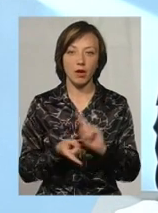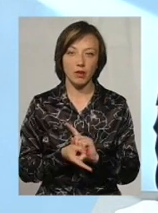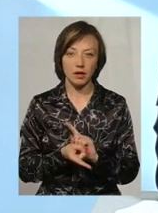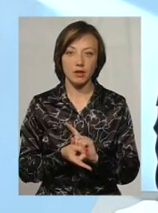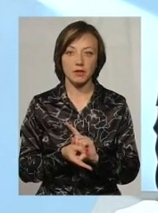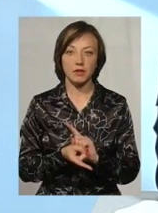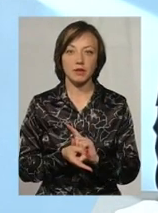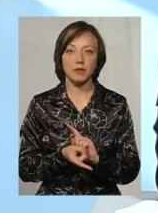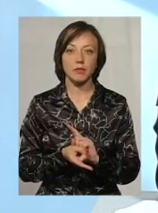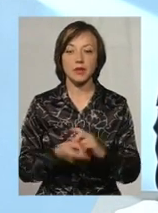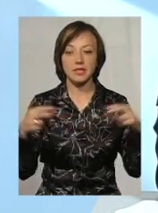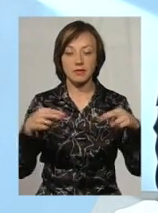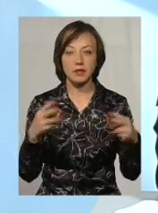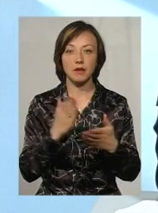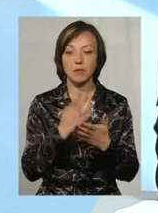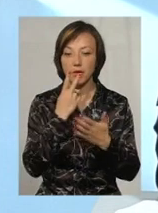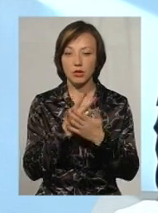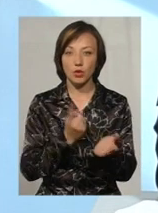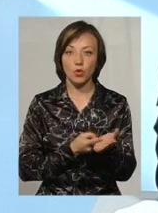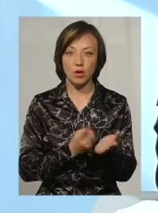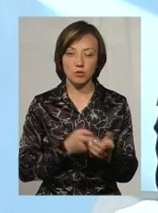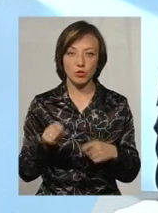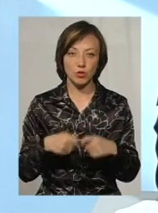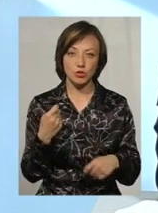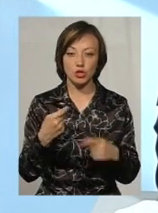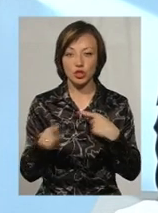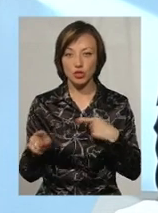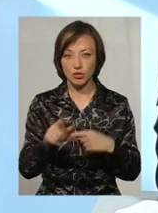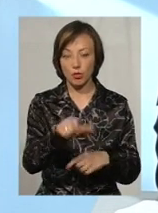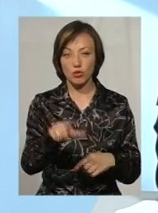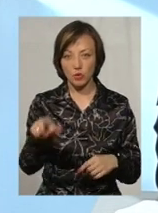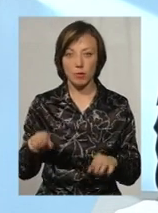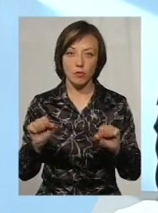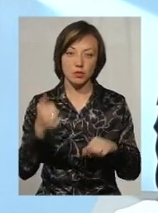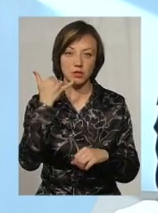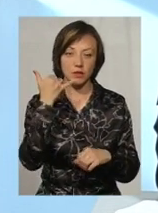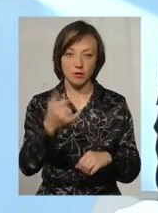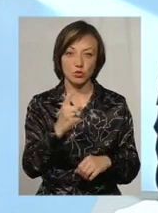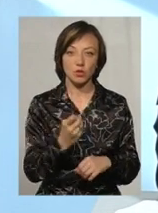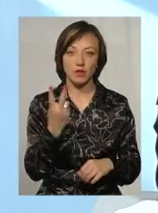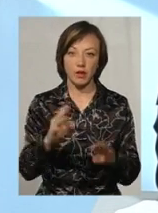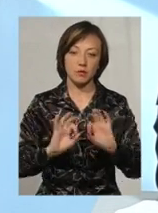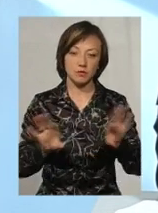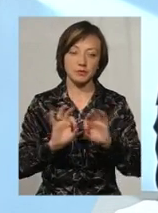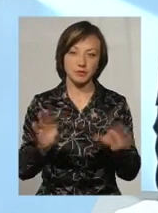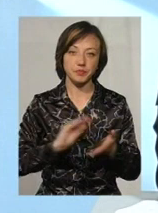які бачили, в яких є доказ скоєного правопорушення іншої третьої особи, і вони можуть зателефонувати на 102, надати